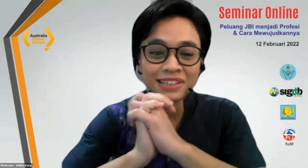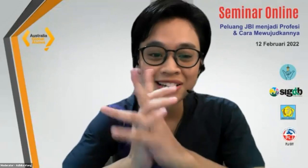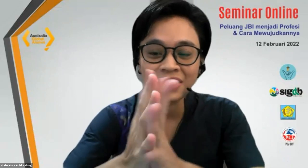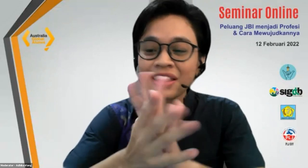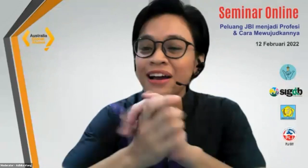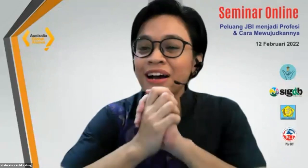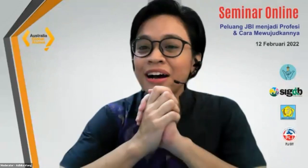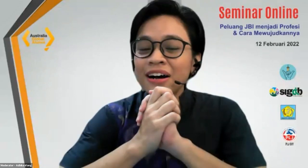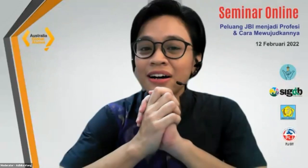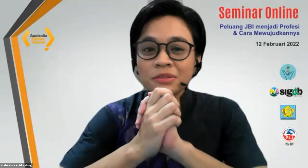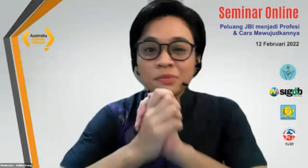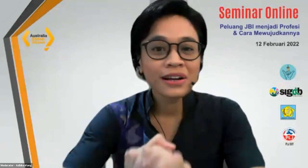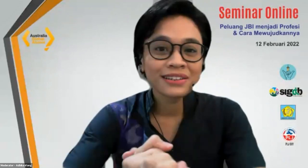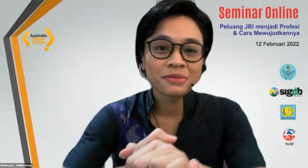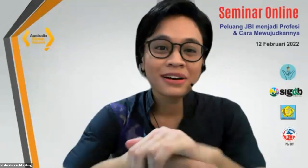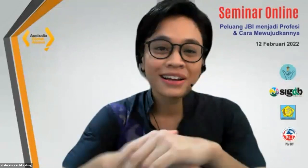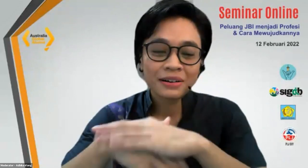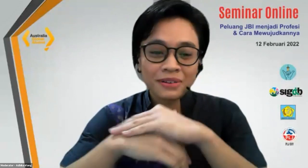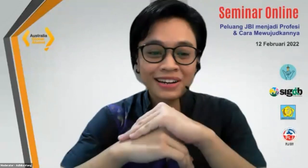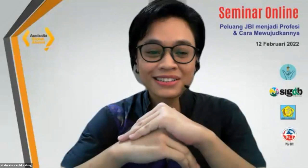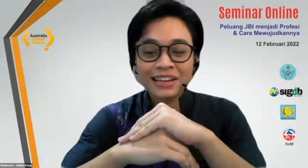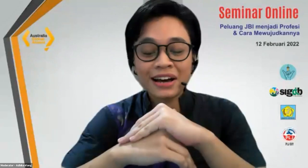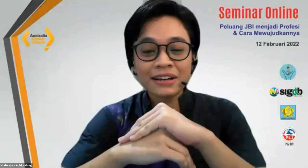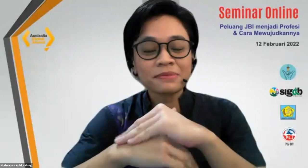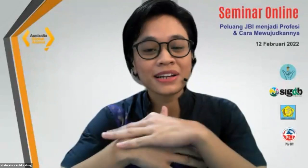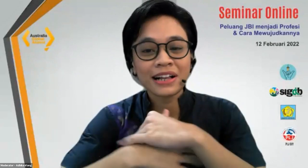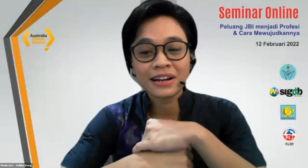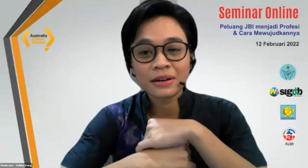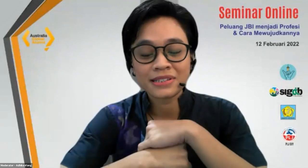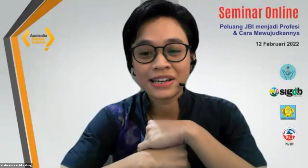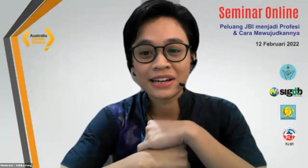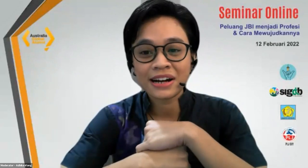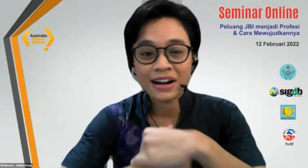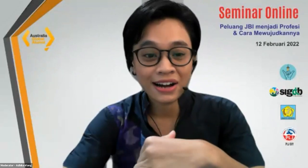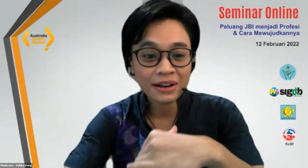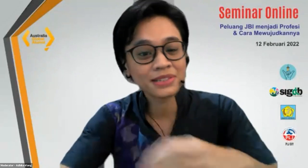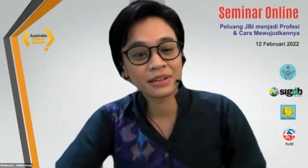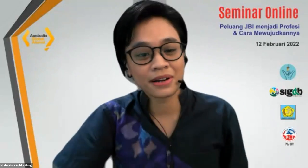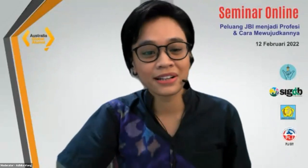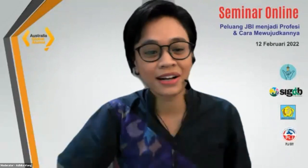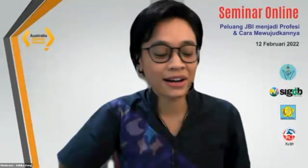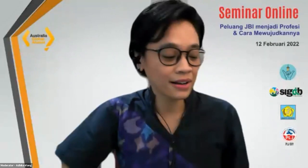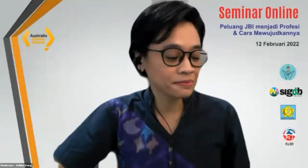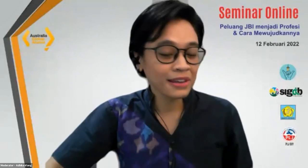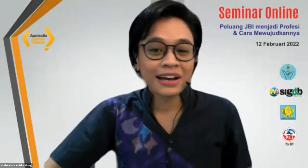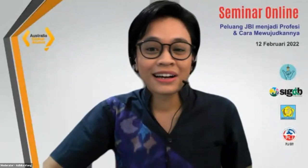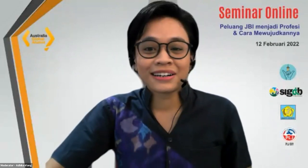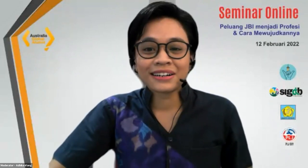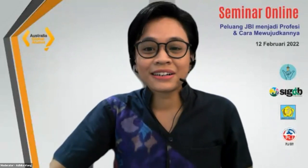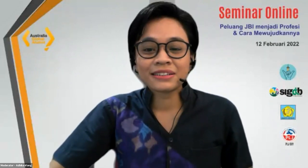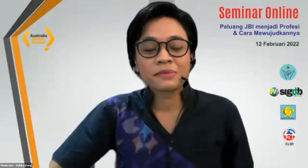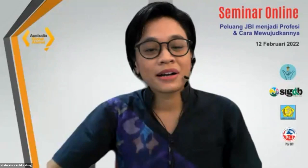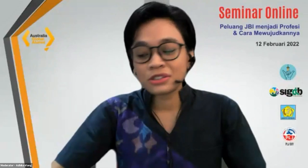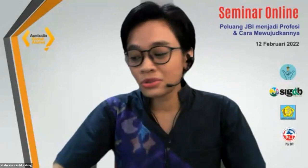teman-teman sekalian Semoga kita semua dalam keadaan sehat Perkenalkan nama saya kakak bisa dipanggil kakak